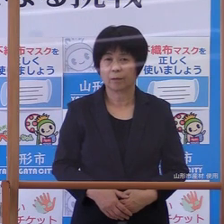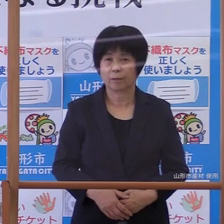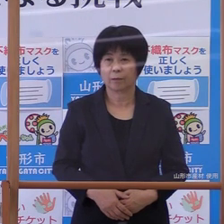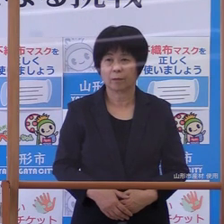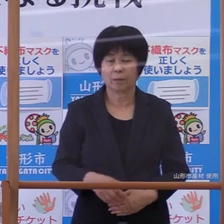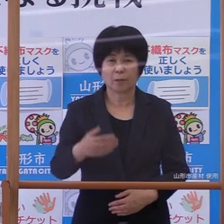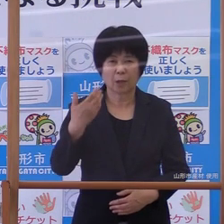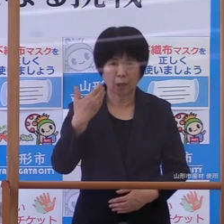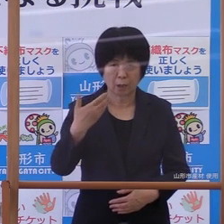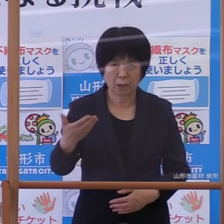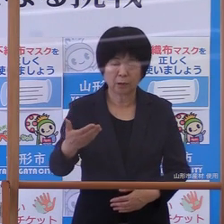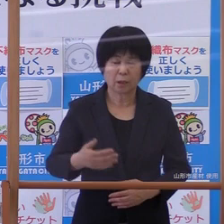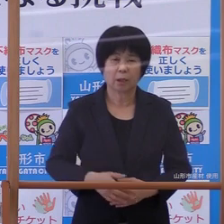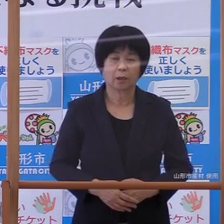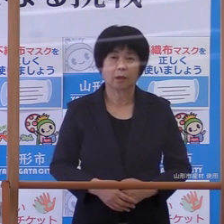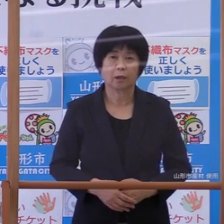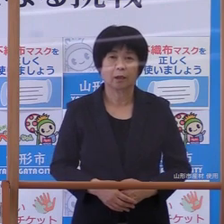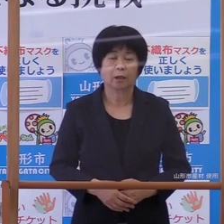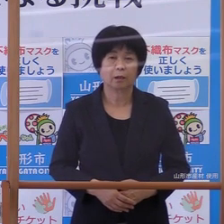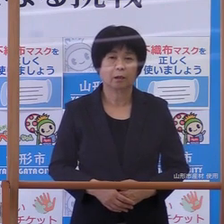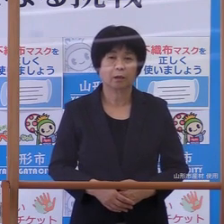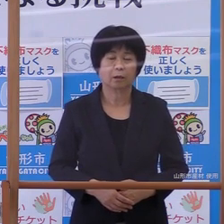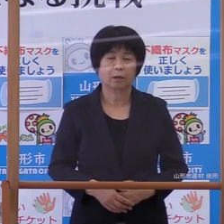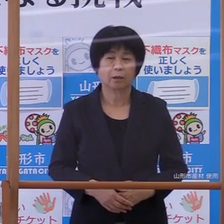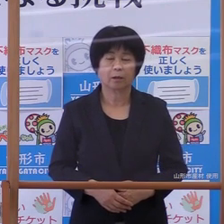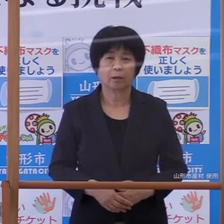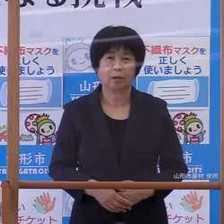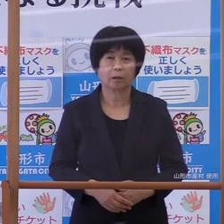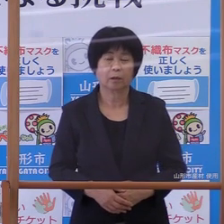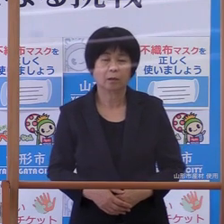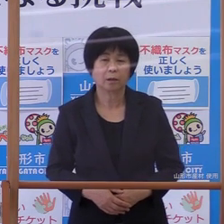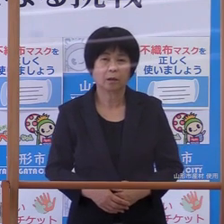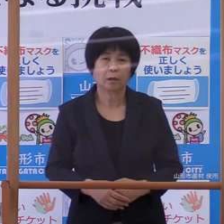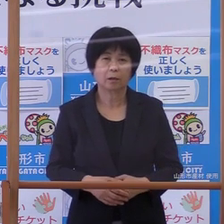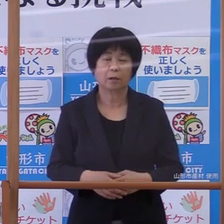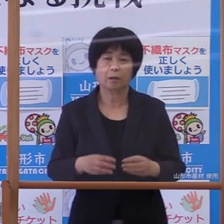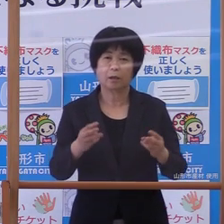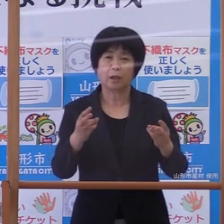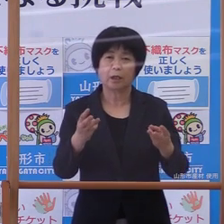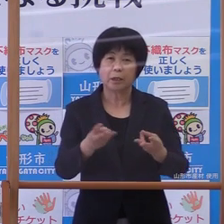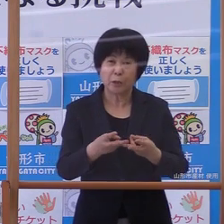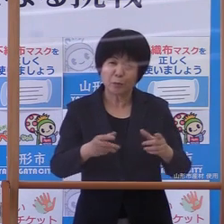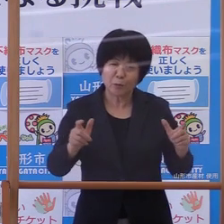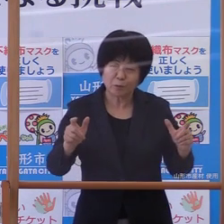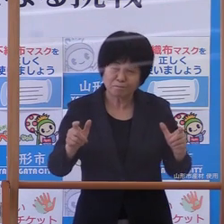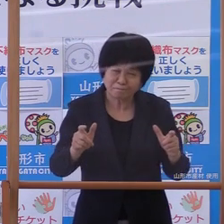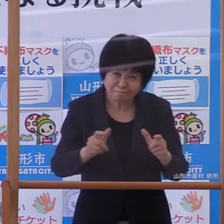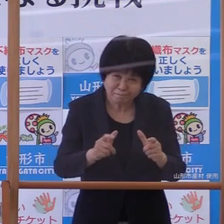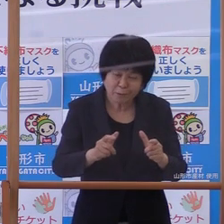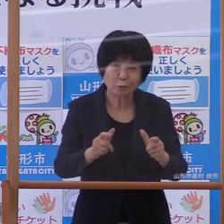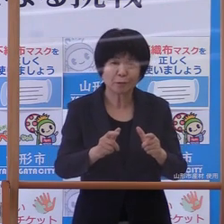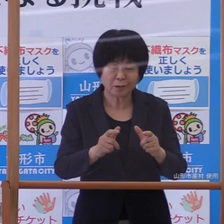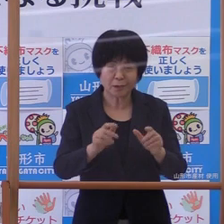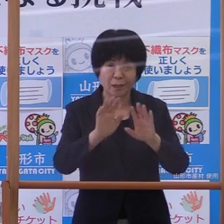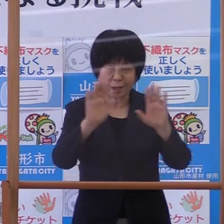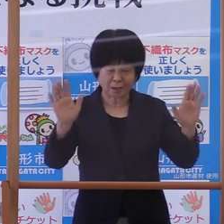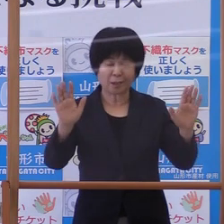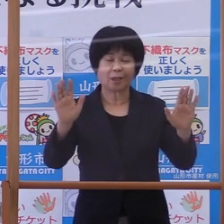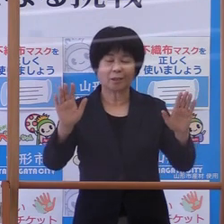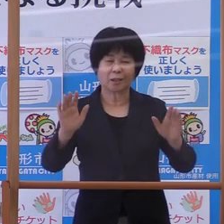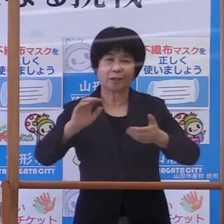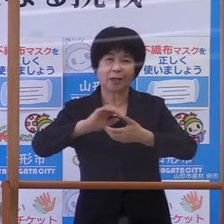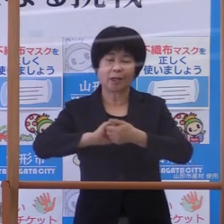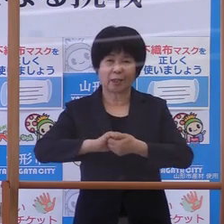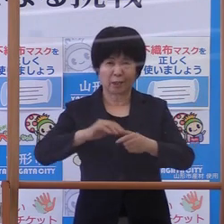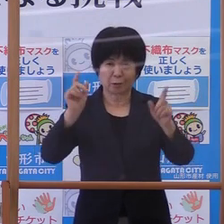すみません、さくらんぼテレビの高橋です。規模を縮小して開催された絆祭りが昨日閉